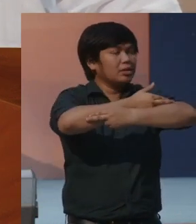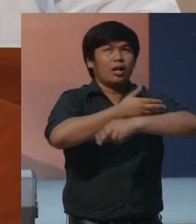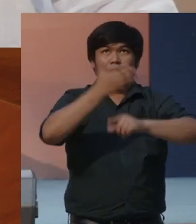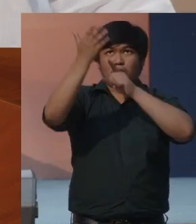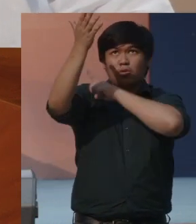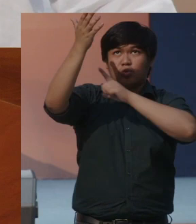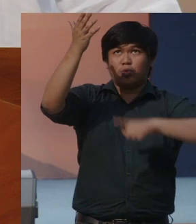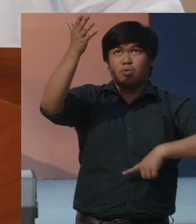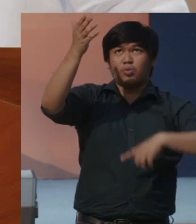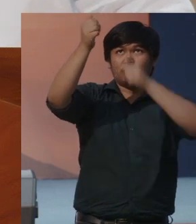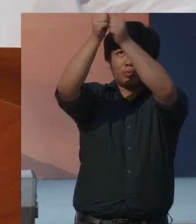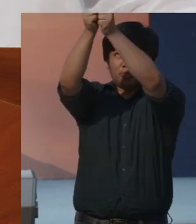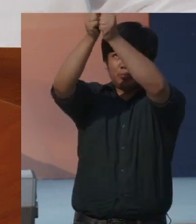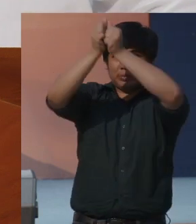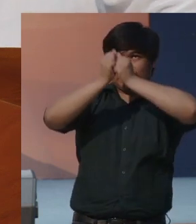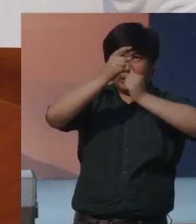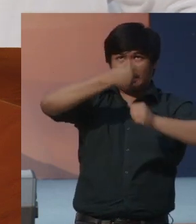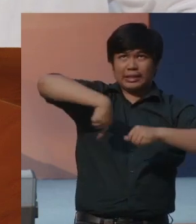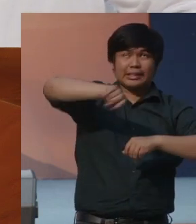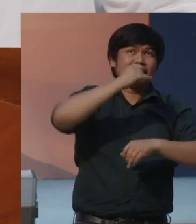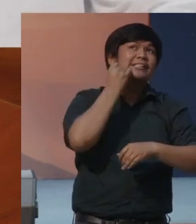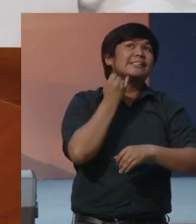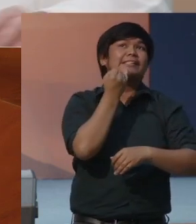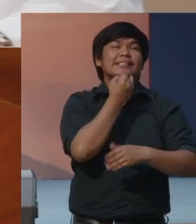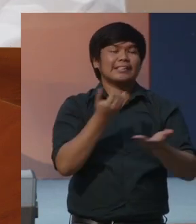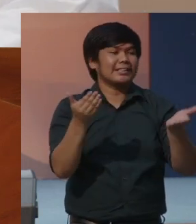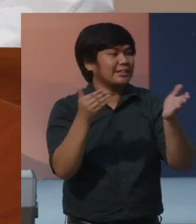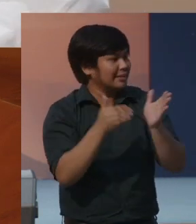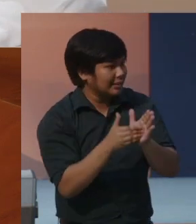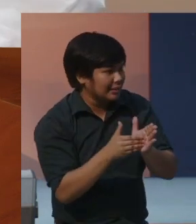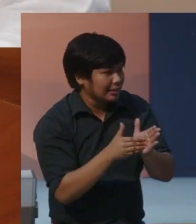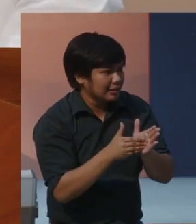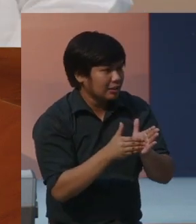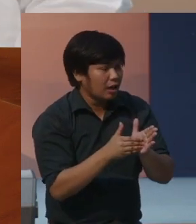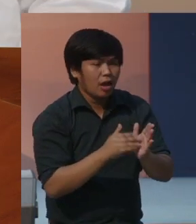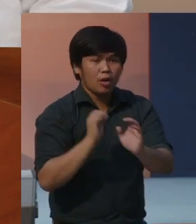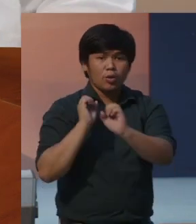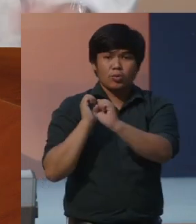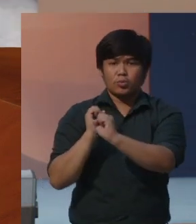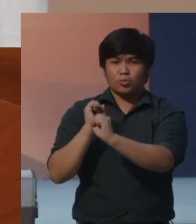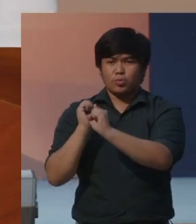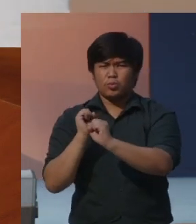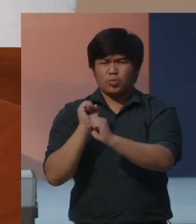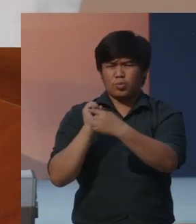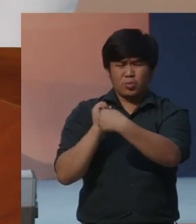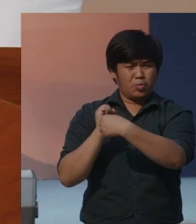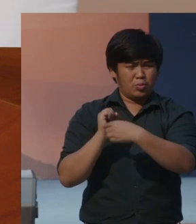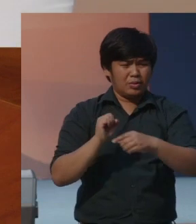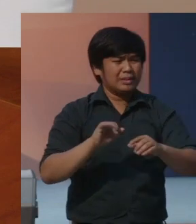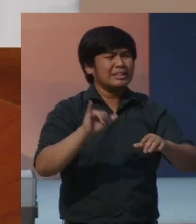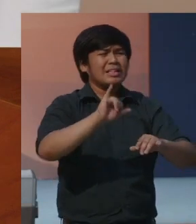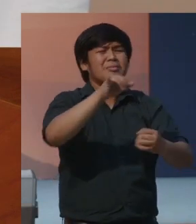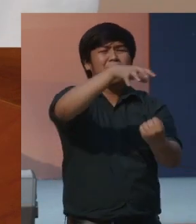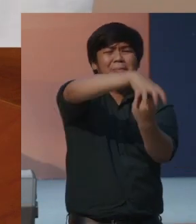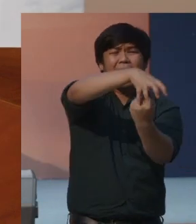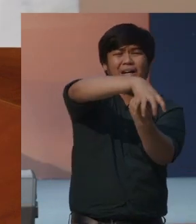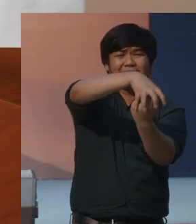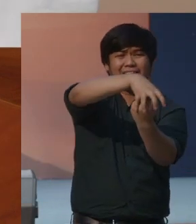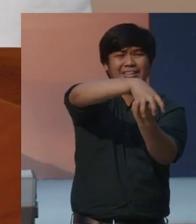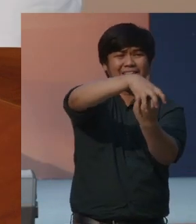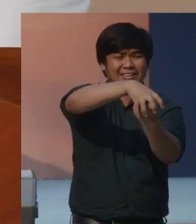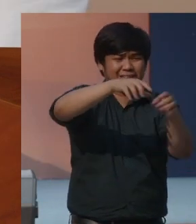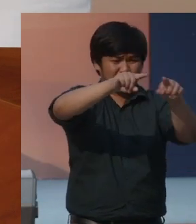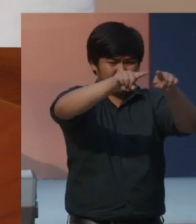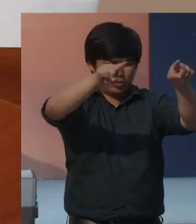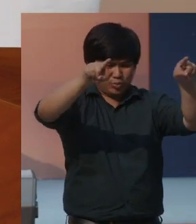the 10,000s of Israel.'" Sa mga katuwid, yung Ark of the Covenant, isang box po yun na rectangular,